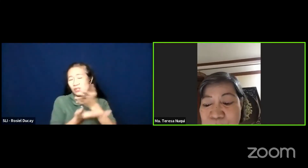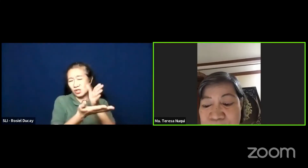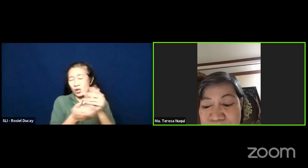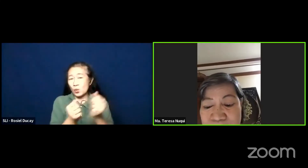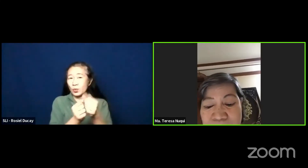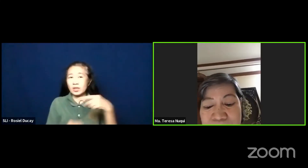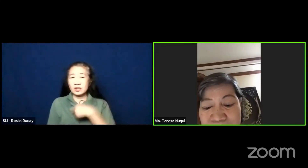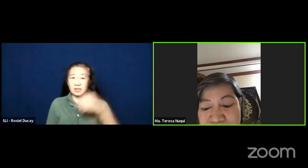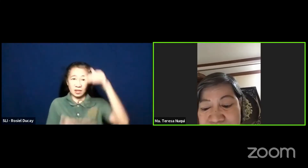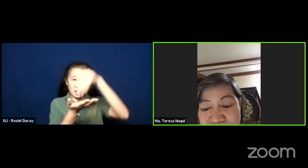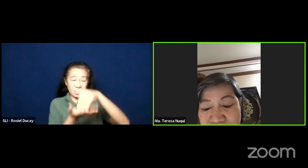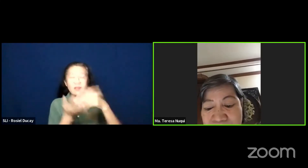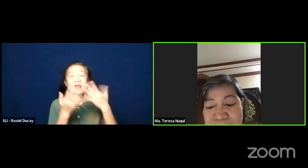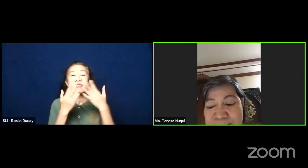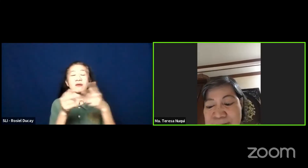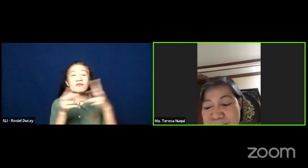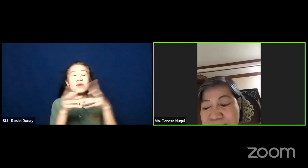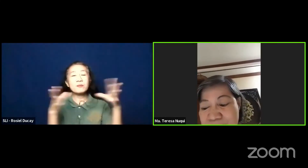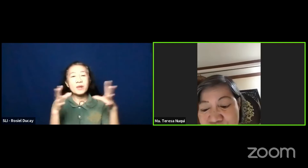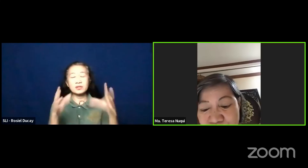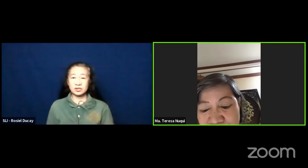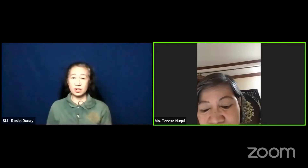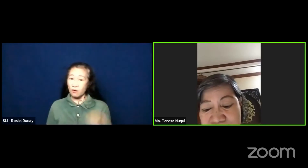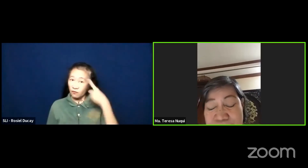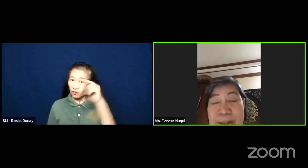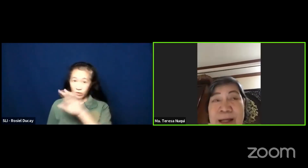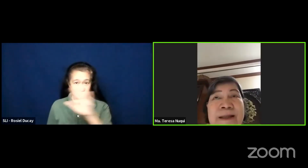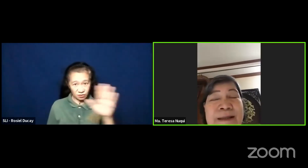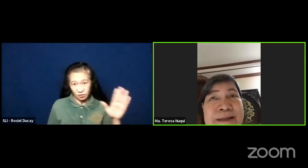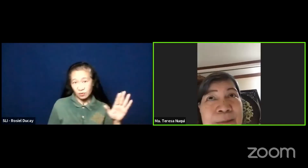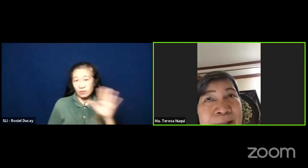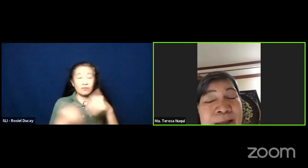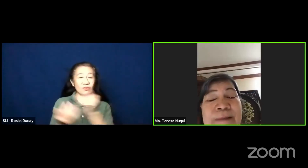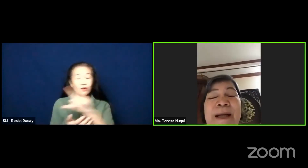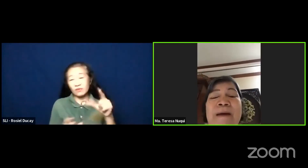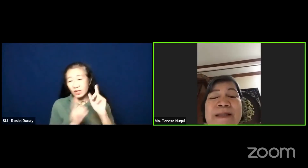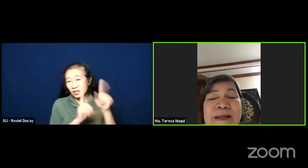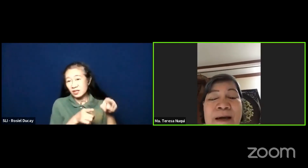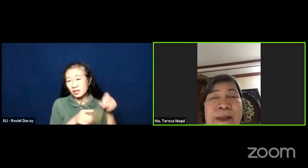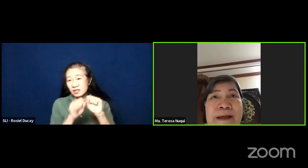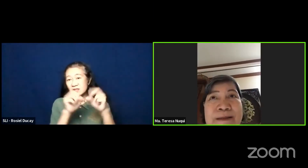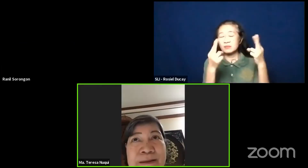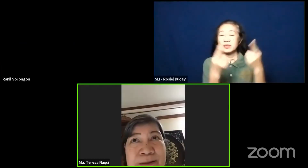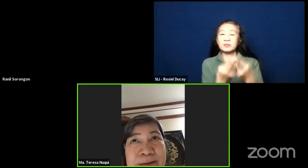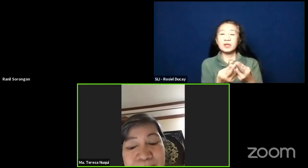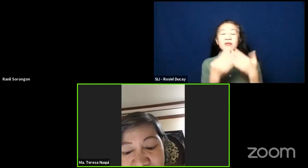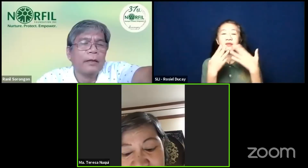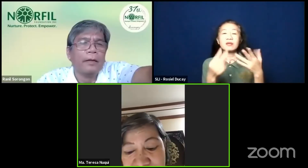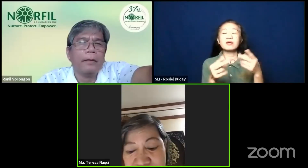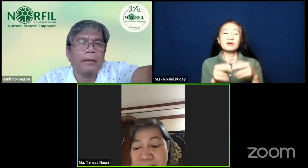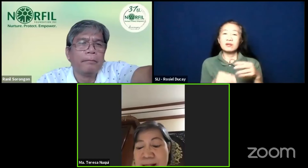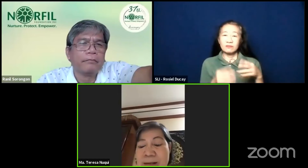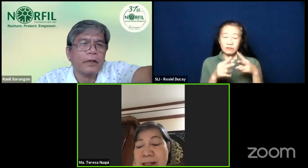So muli, maraming salamat sa inyong lahat sa pag-attend ng seminar at maraming salamat kay Sir